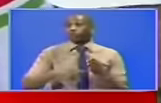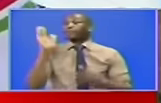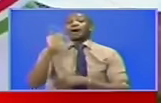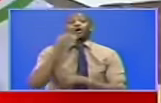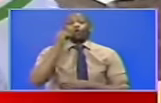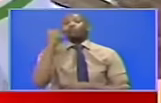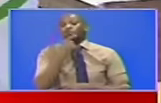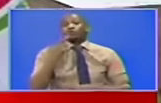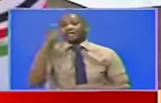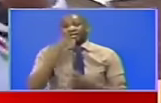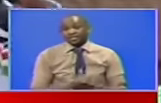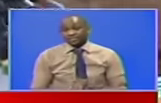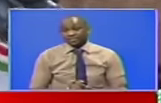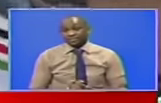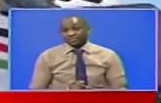arudi nyumbani?